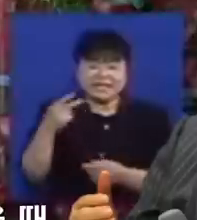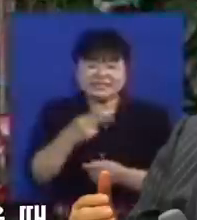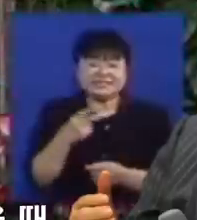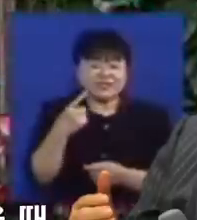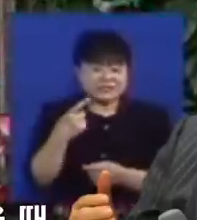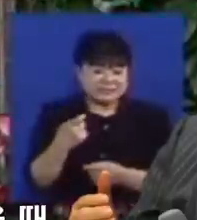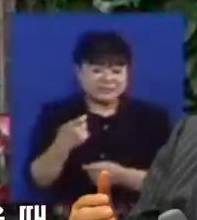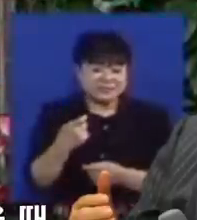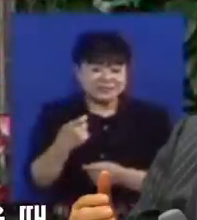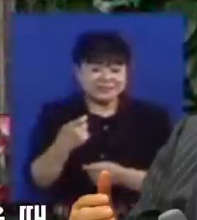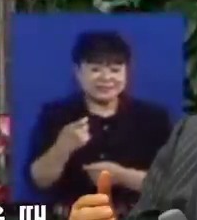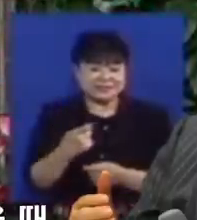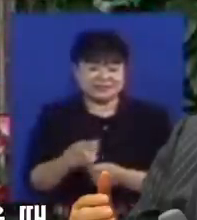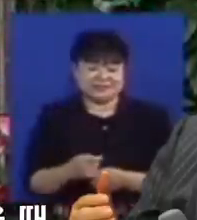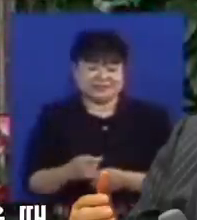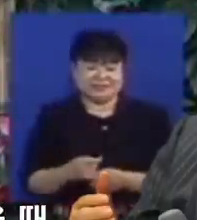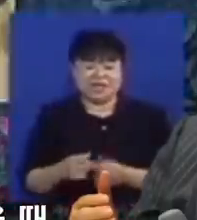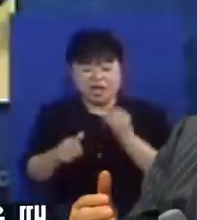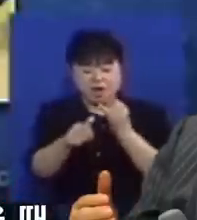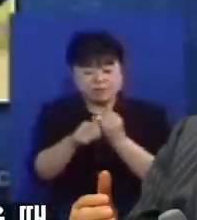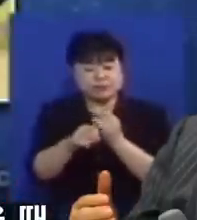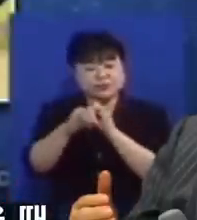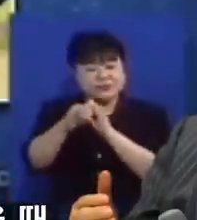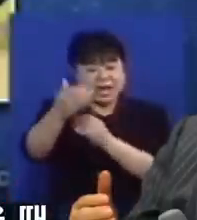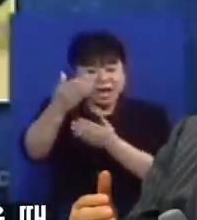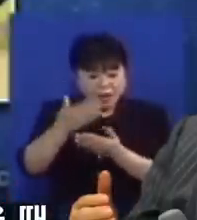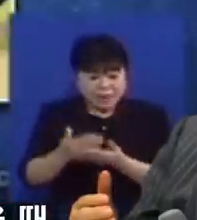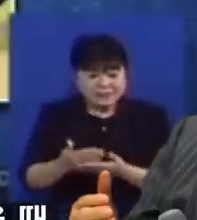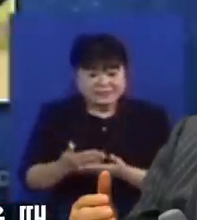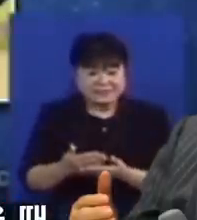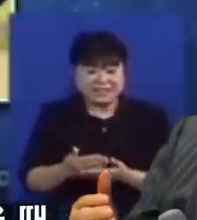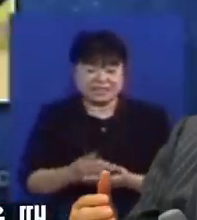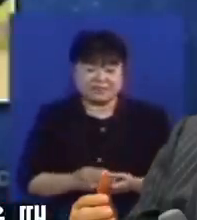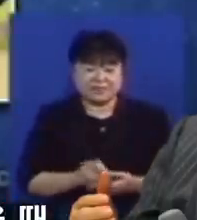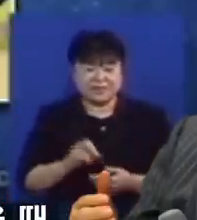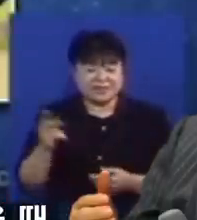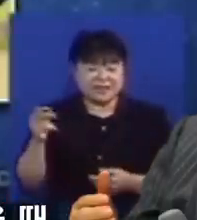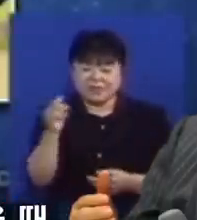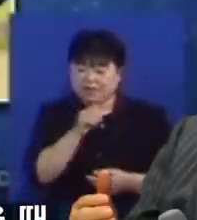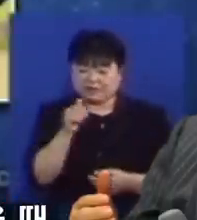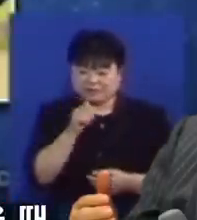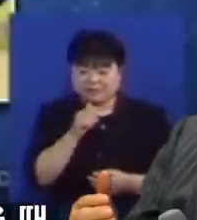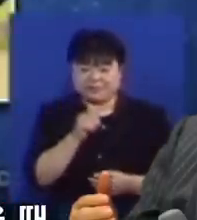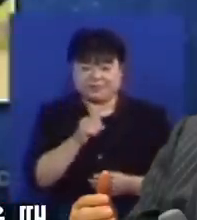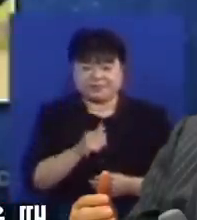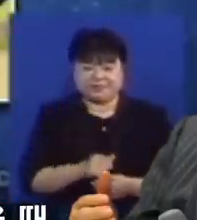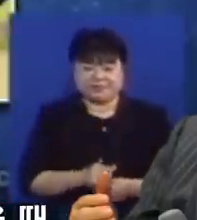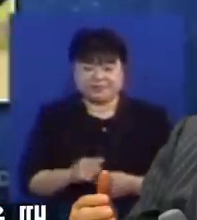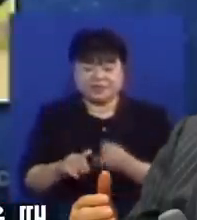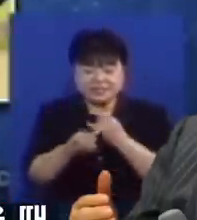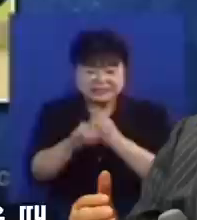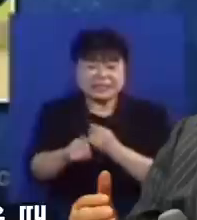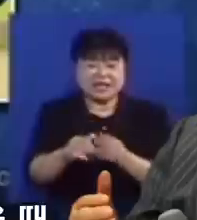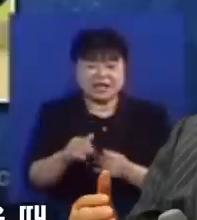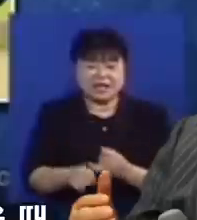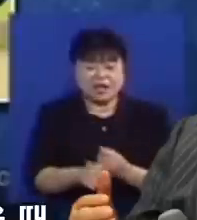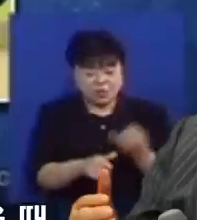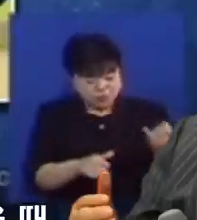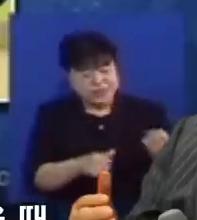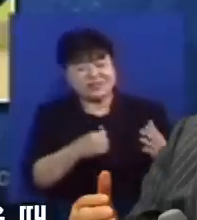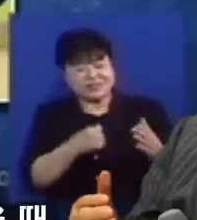2010년에 올해의 부부상을 받은 이상택 씨는 언론과 인터뷰에서 수상은 전적으로 아내 황영인